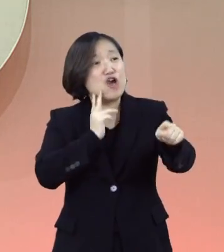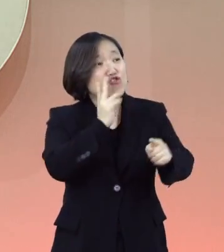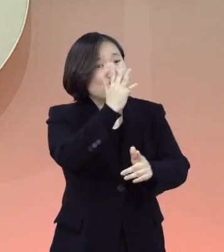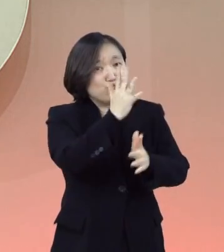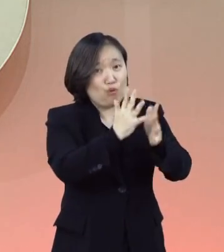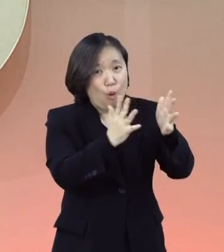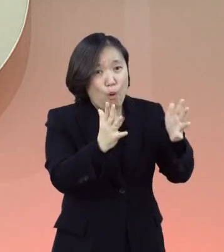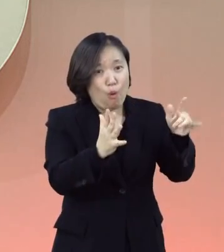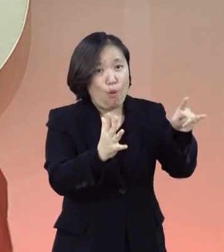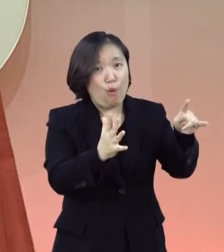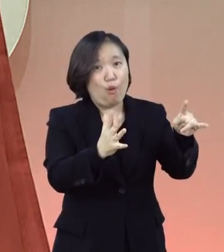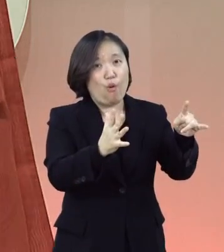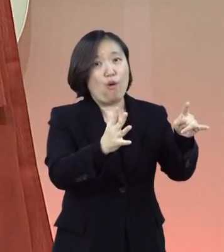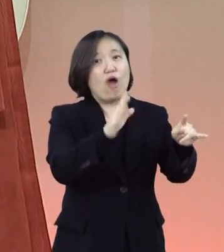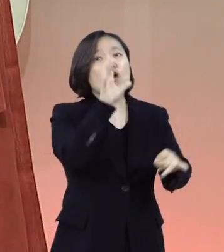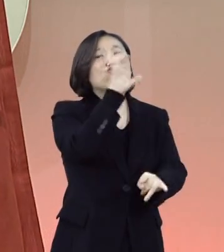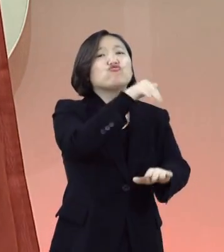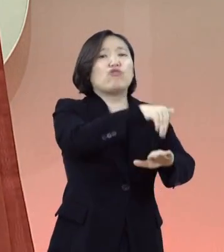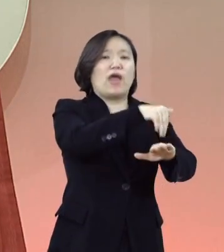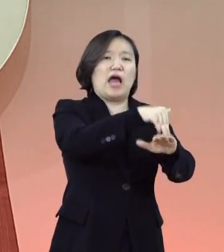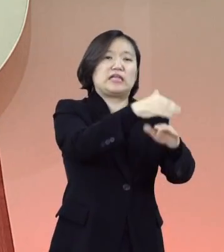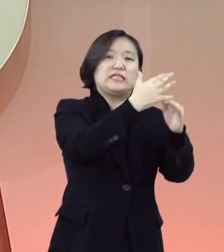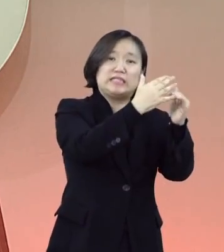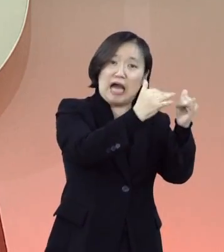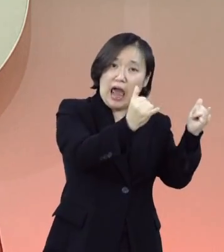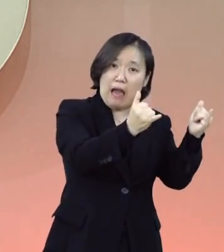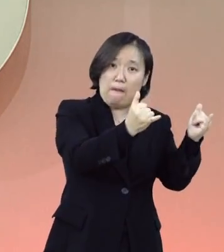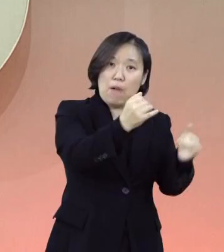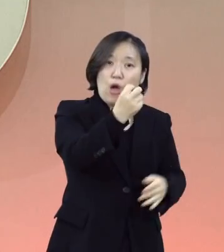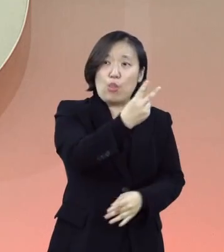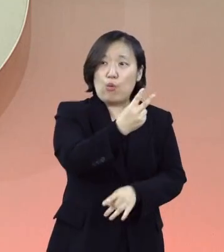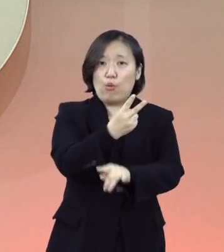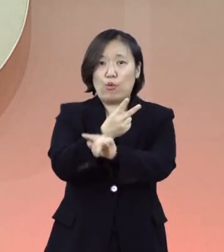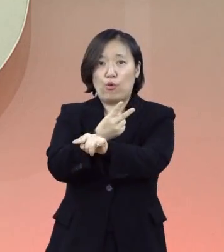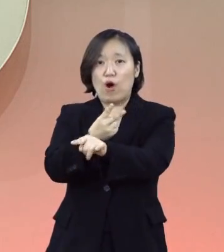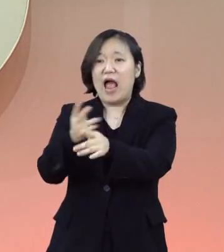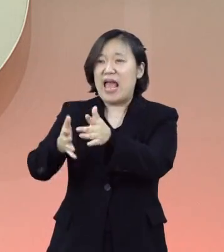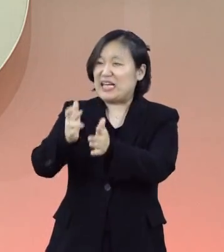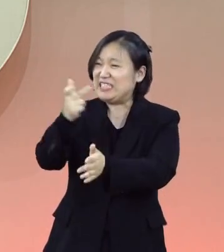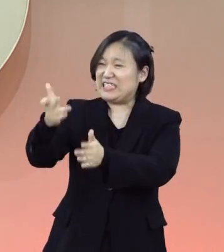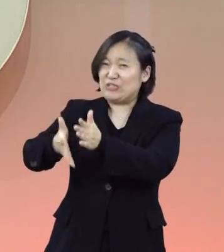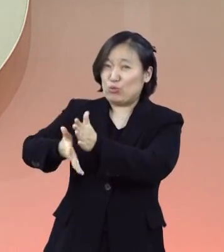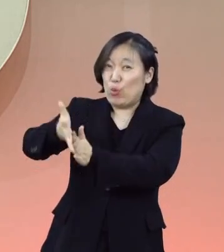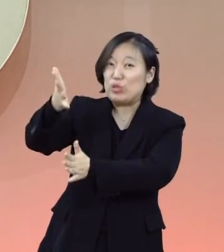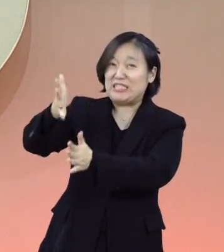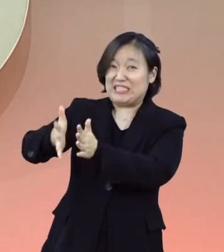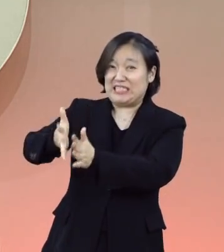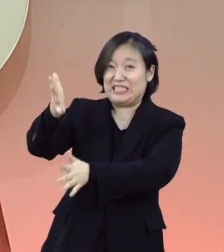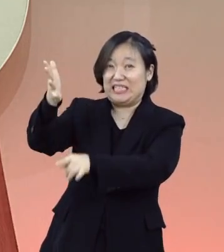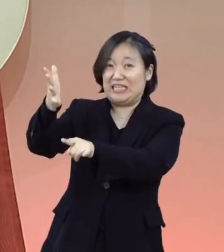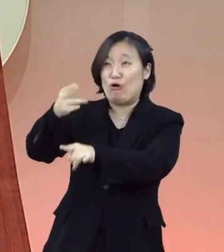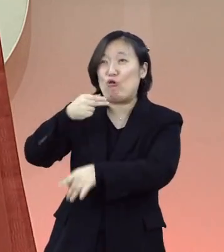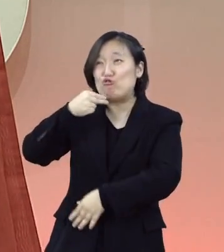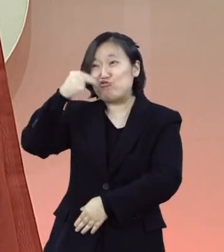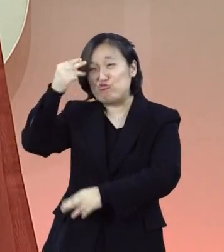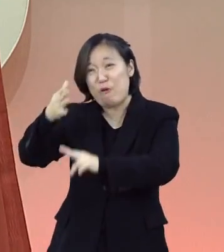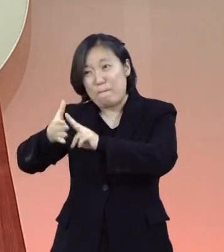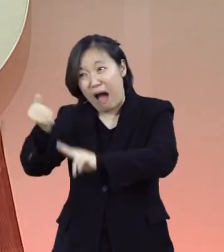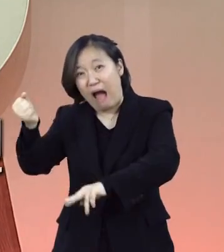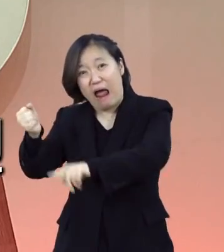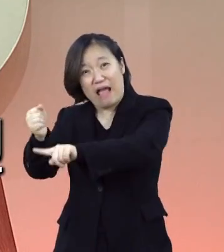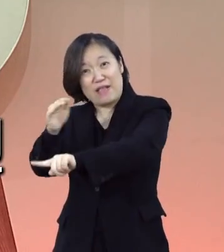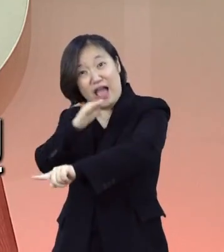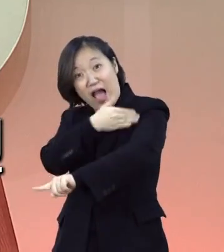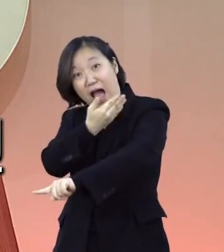종교인과 그 큰 도시에서 웃음을 팔고 술을 팔고 유흥을